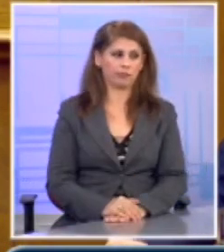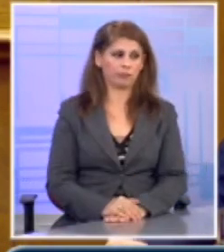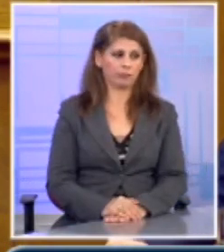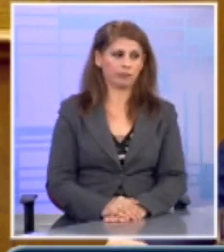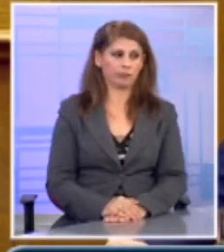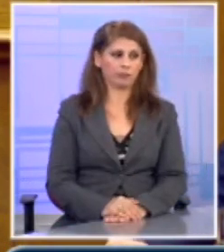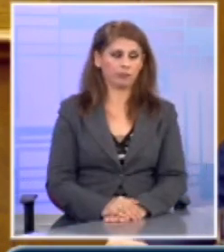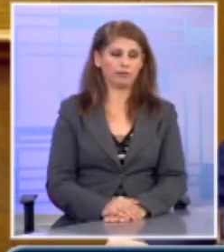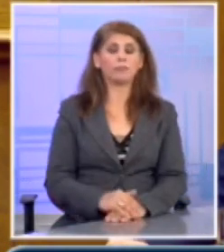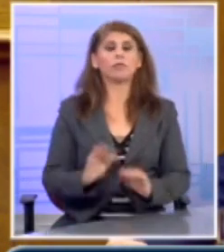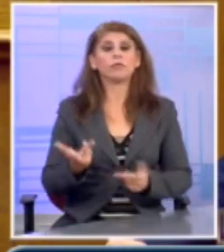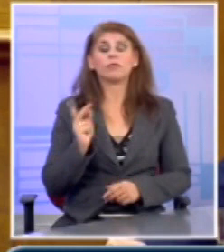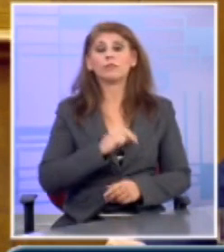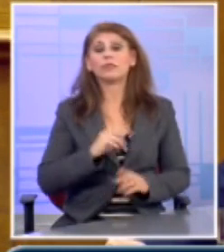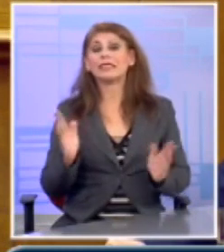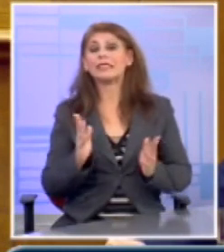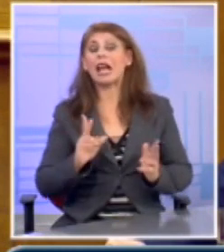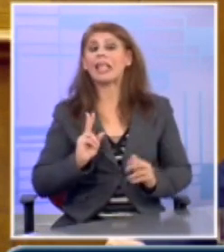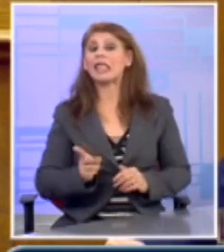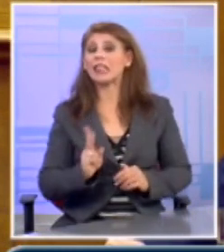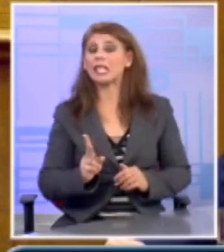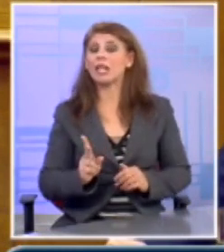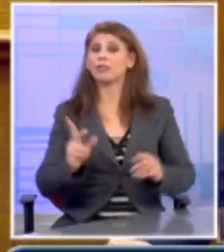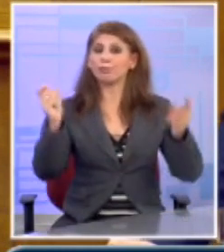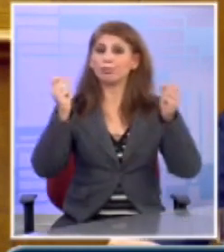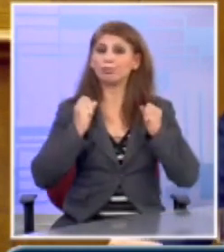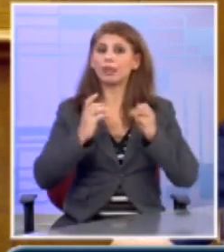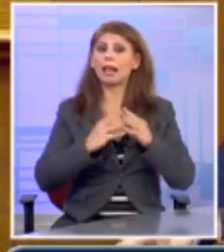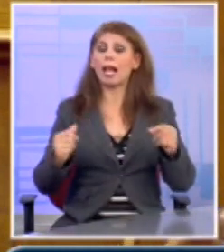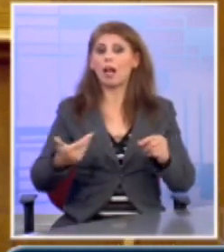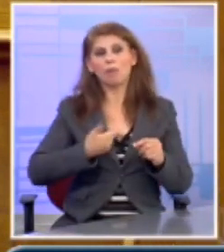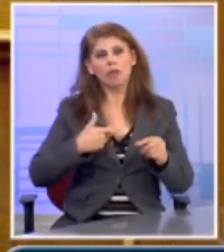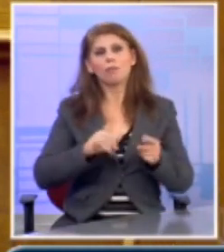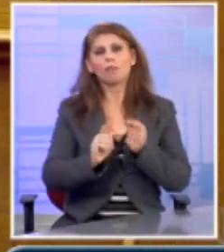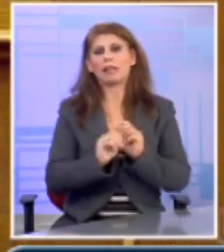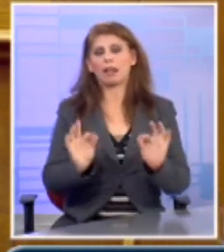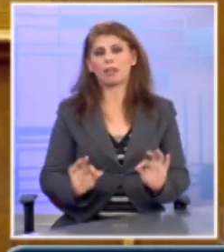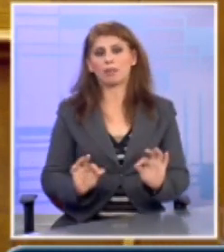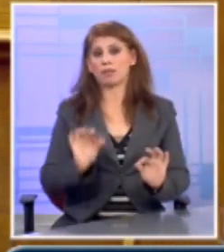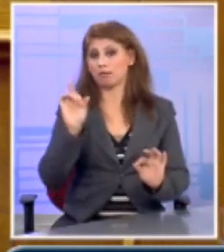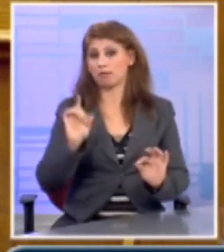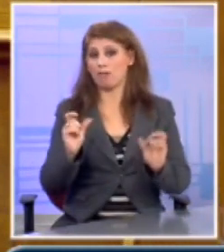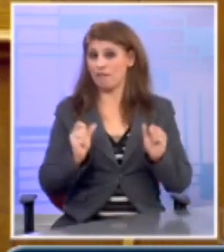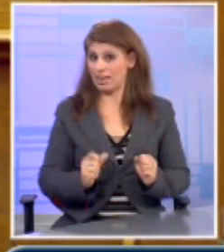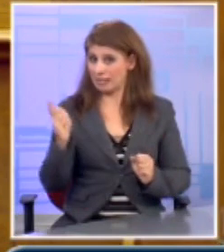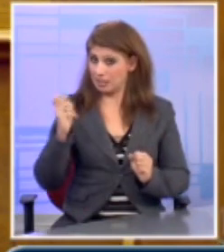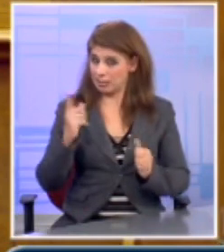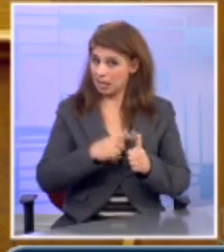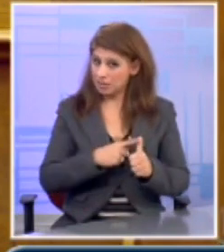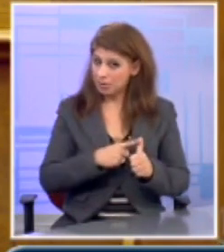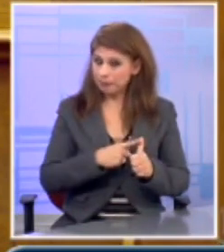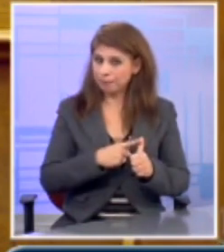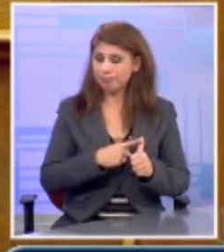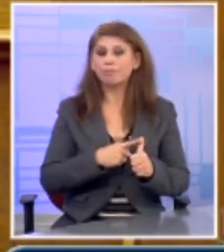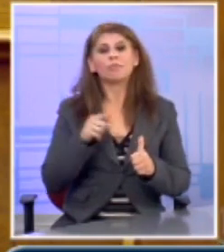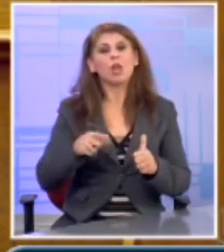τι θα κέρδιζε από αυτά που δήθεν κινδυνεύει τώρα να χάσει με τη δική μας μεταρρύθμιση. Μήπως τη βασική σύνταξη,